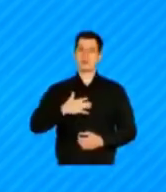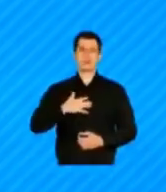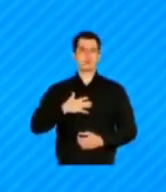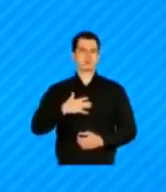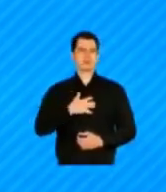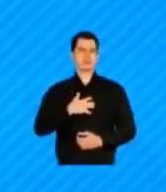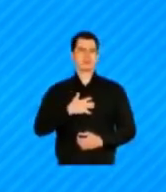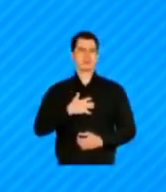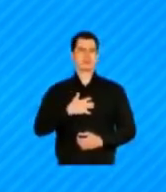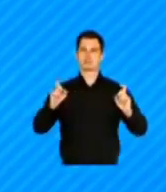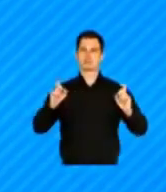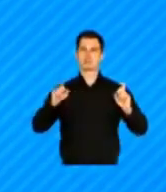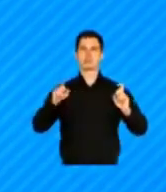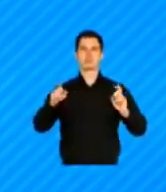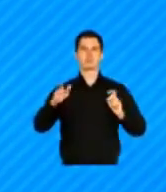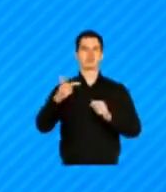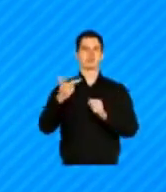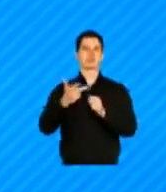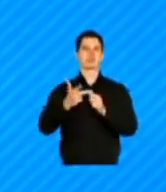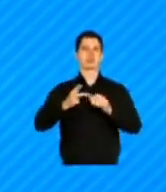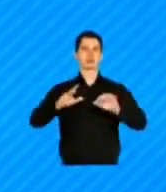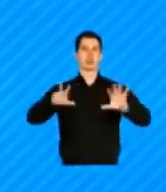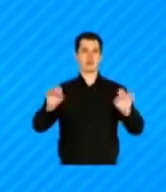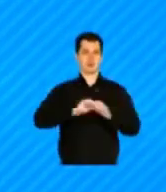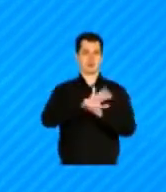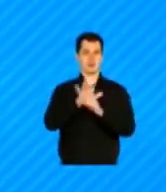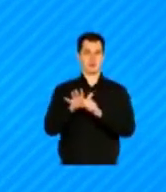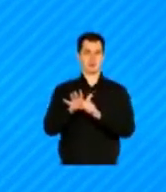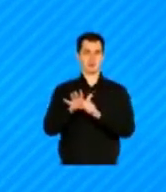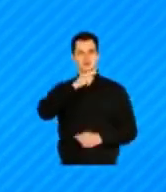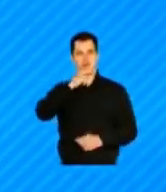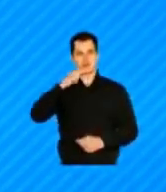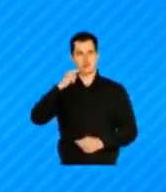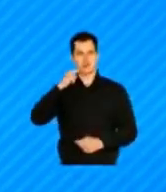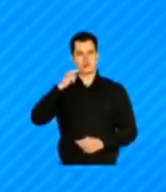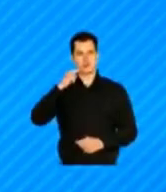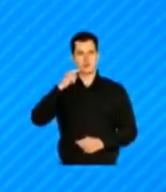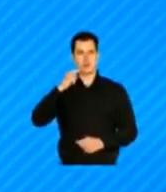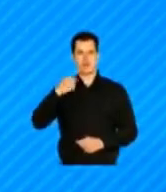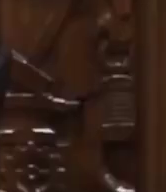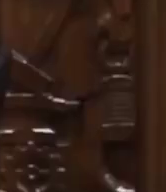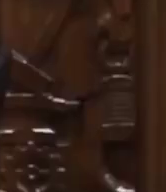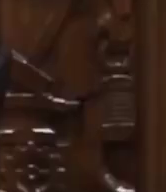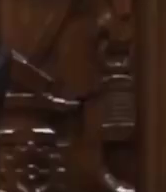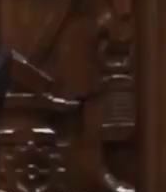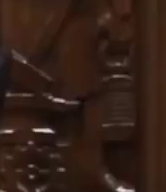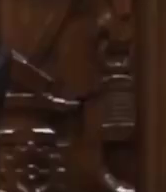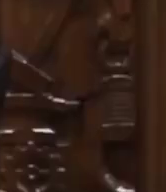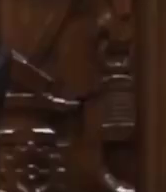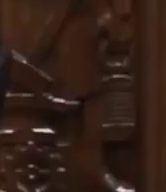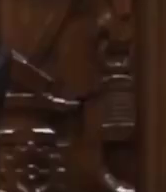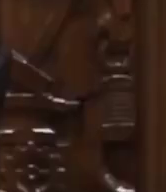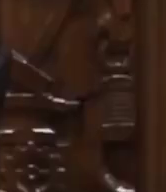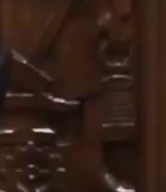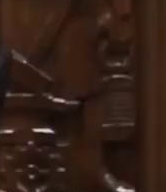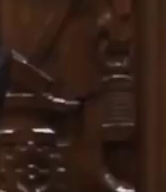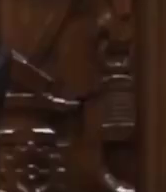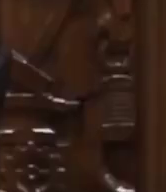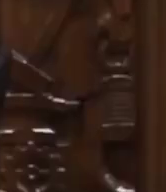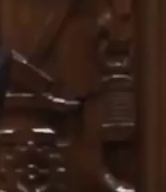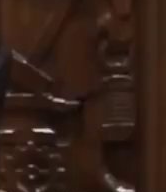Jarosława denerwować. 80% zakażonych stref czerwonych. Proszę panie premierze,